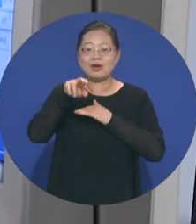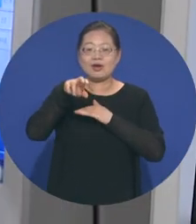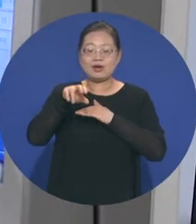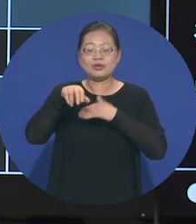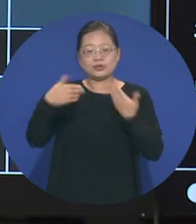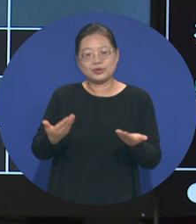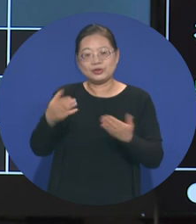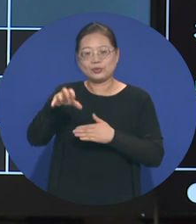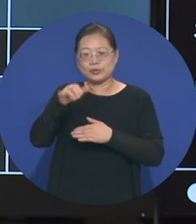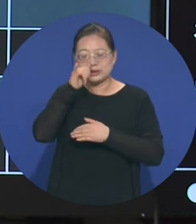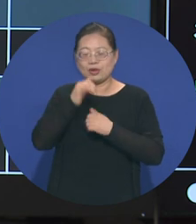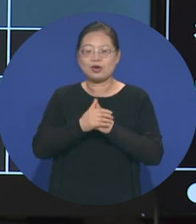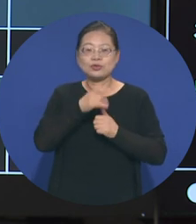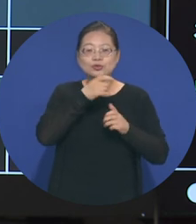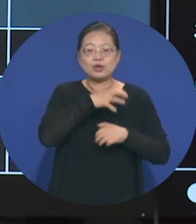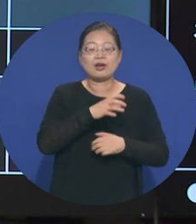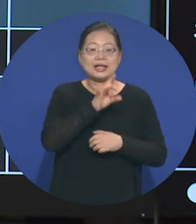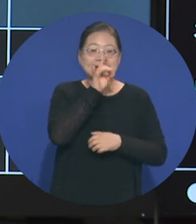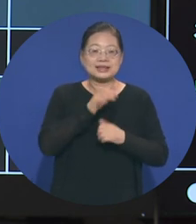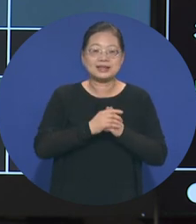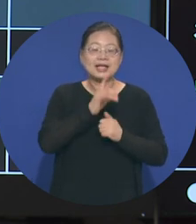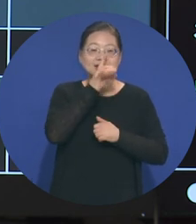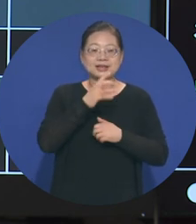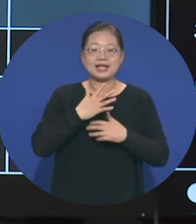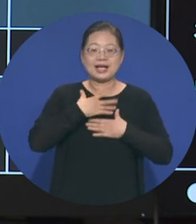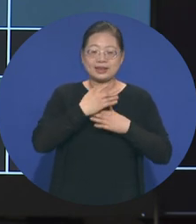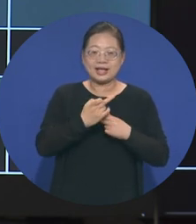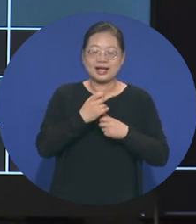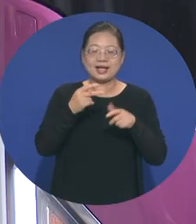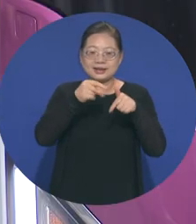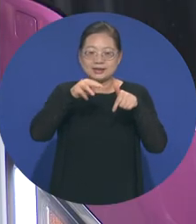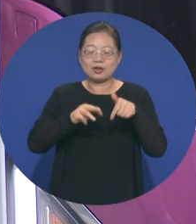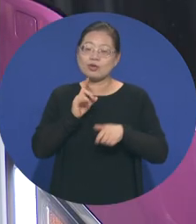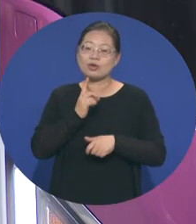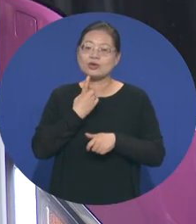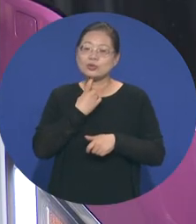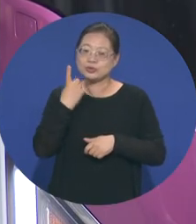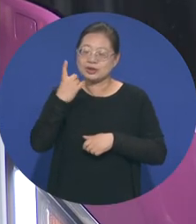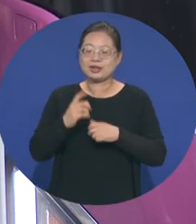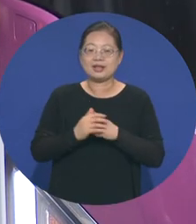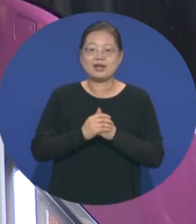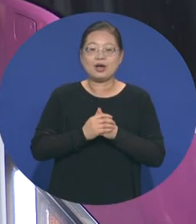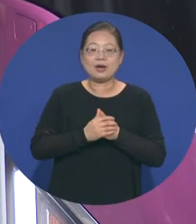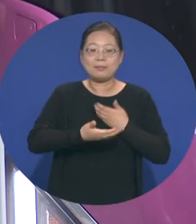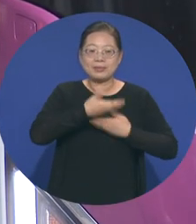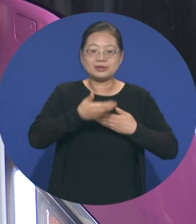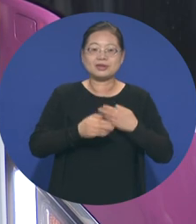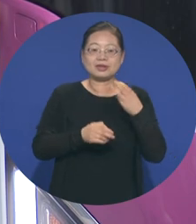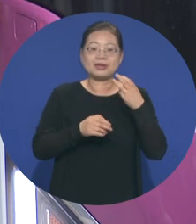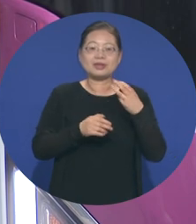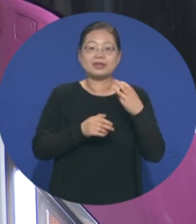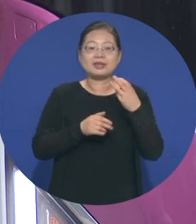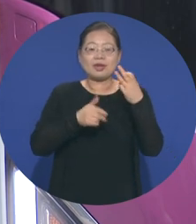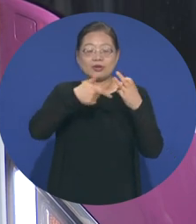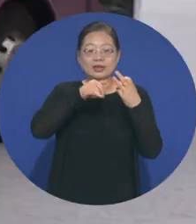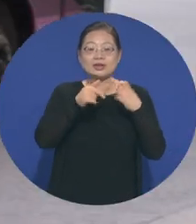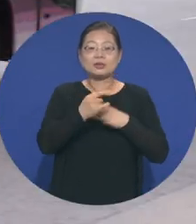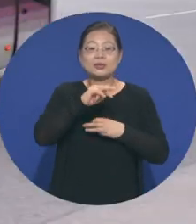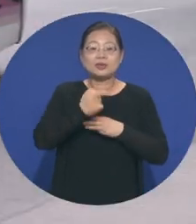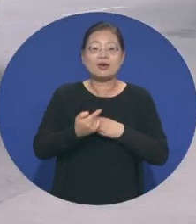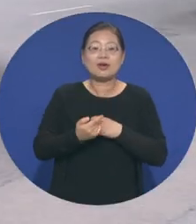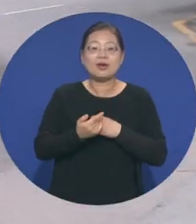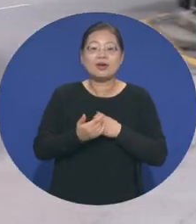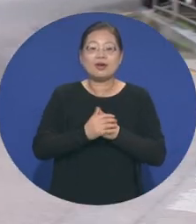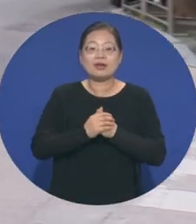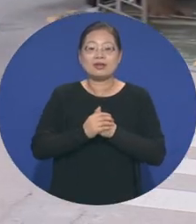중심으로 수원 강릉 강릉 안산 인천 속초 등 시외버스 13개 노선 13대를 증차하고 운행